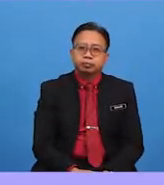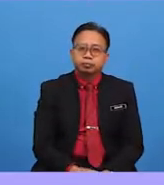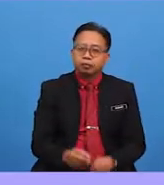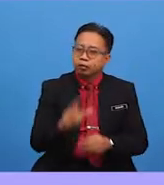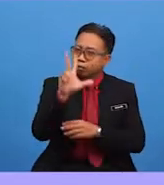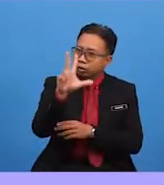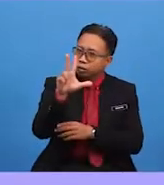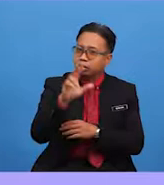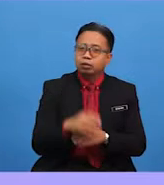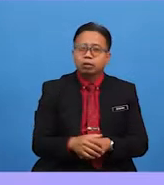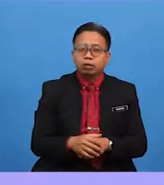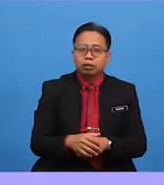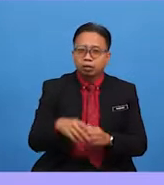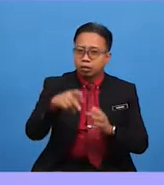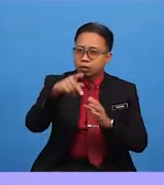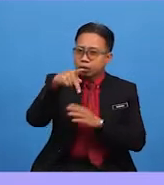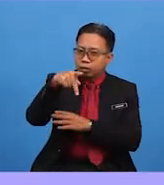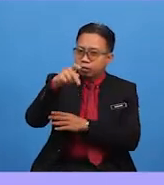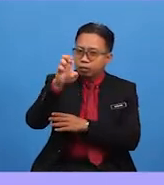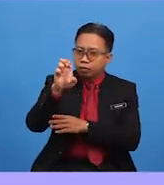Perkataan yang ketiga,